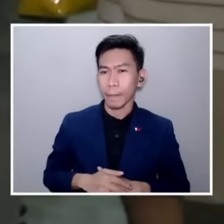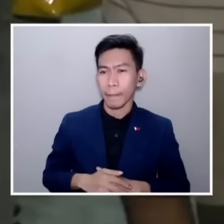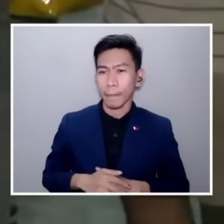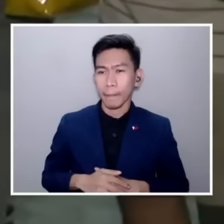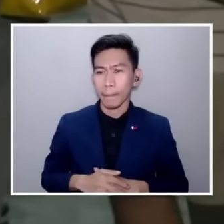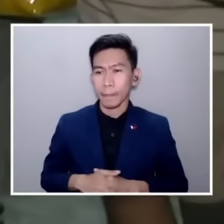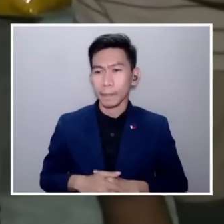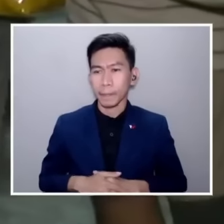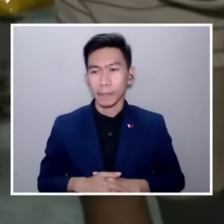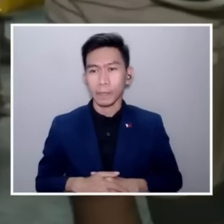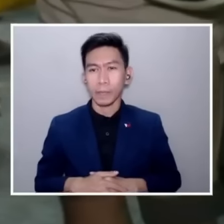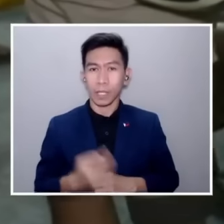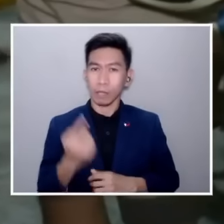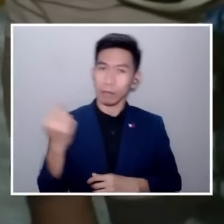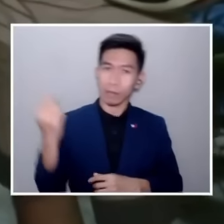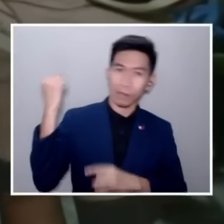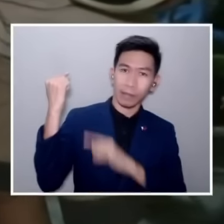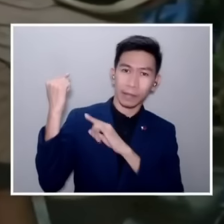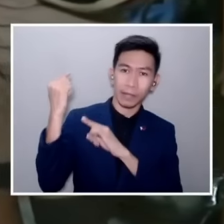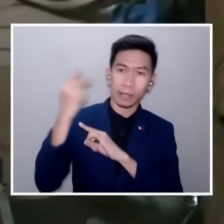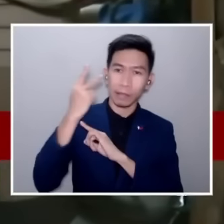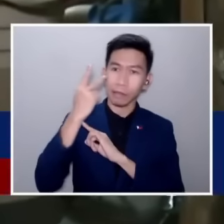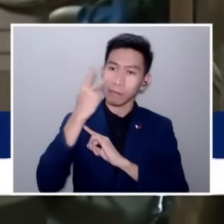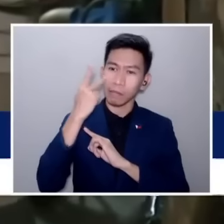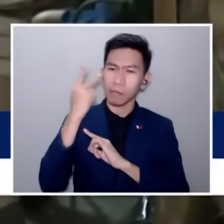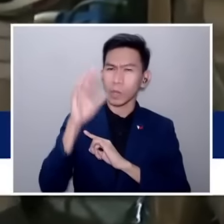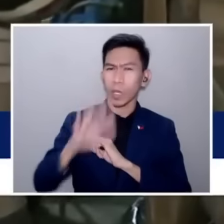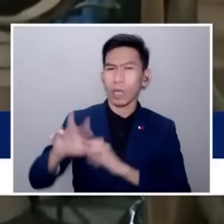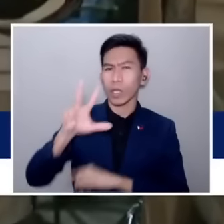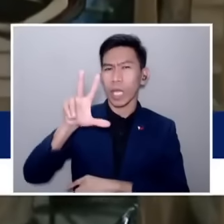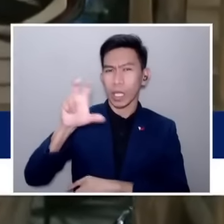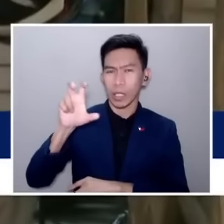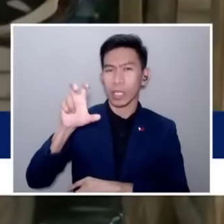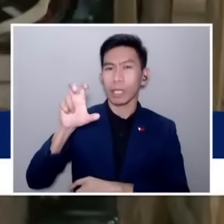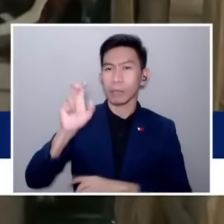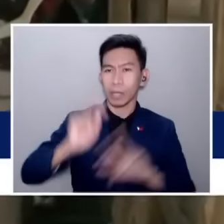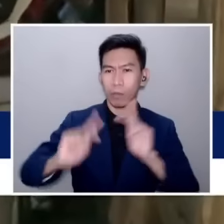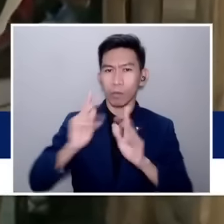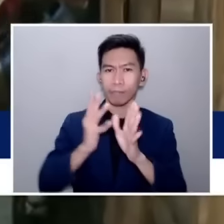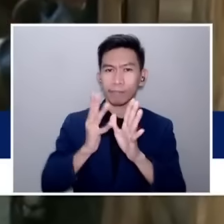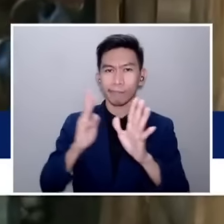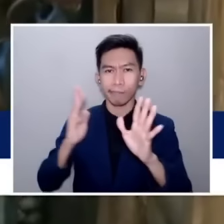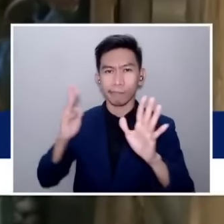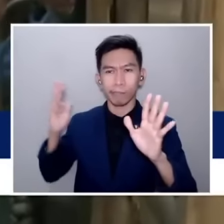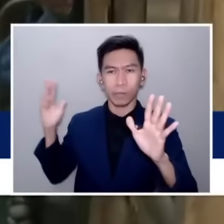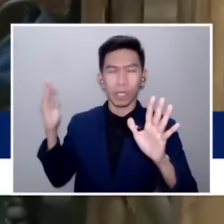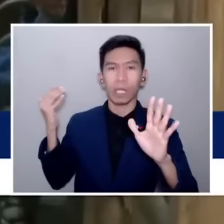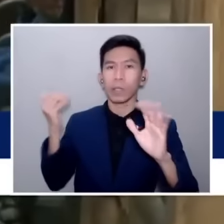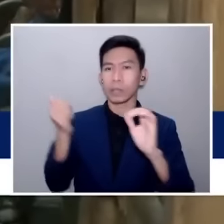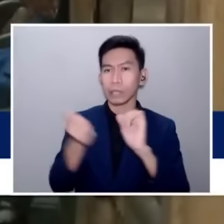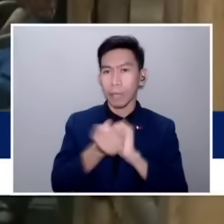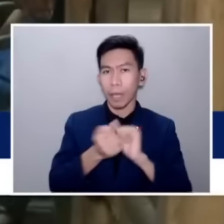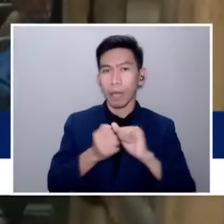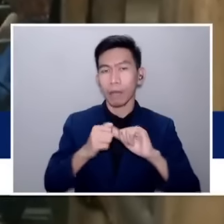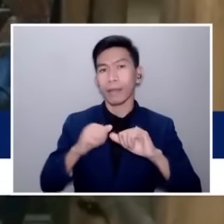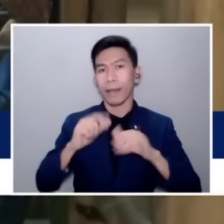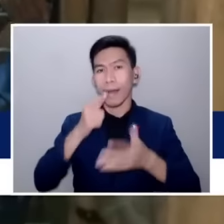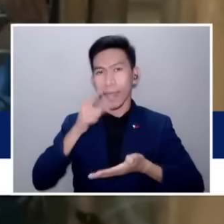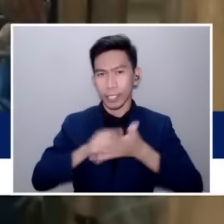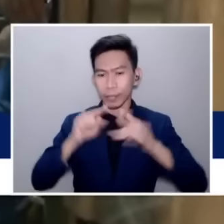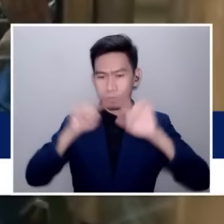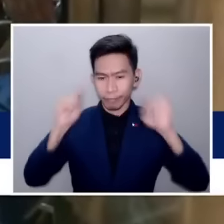Dito sa likuran ko, around 300, mga nasa 300 ang mga tao nakapila dito. Dala-dala nga nila ang mga waiver nila. So kanina,